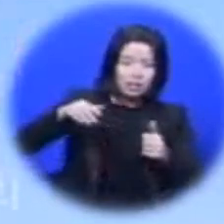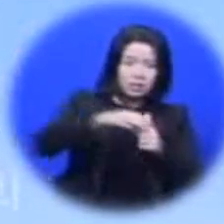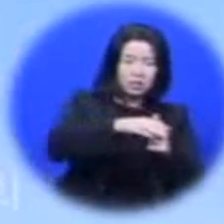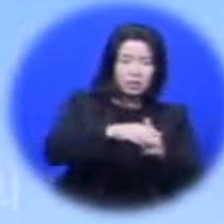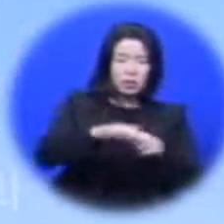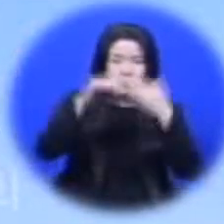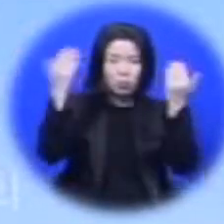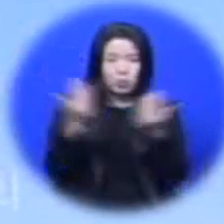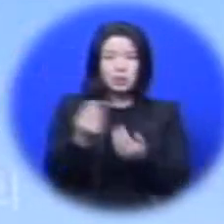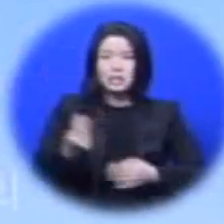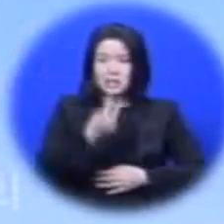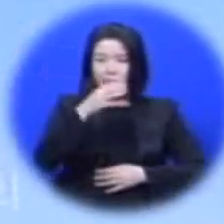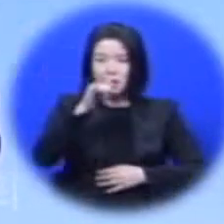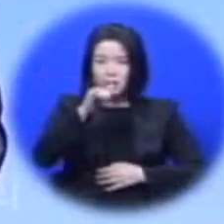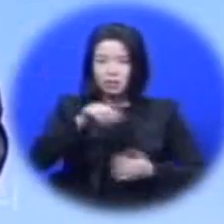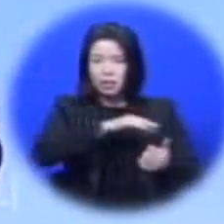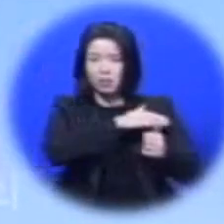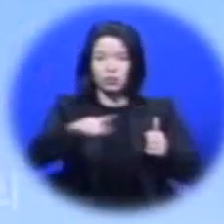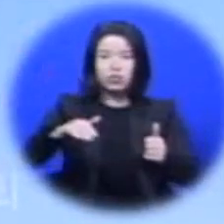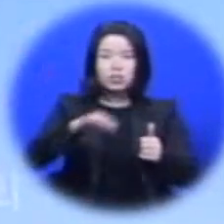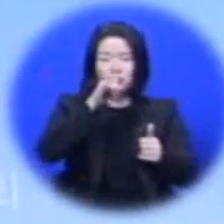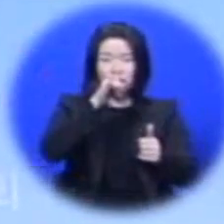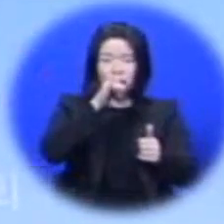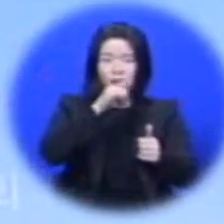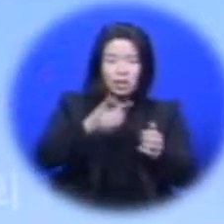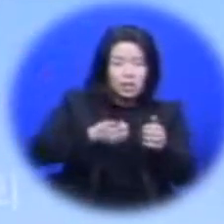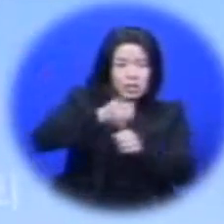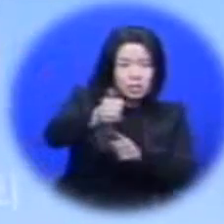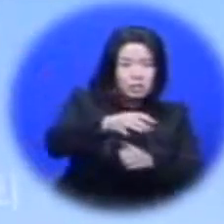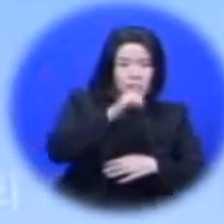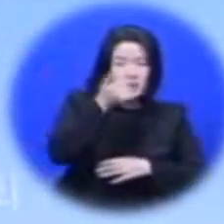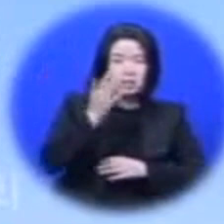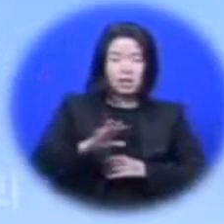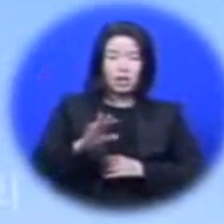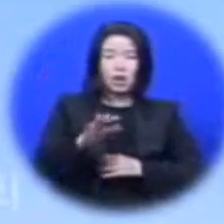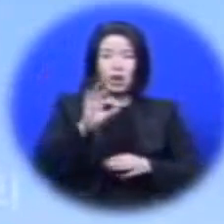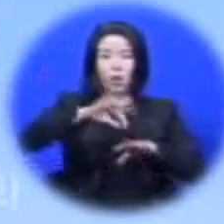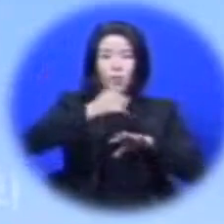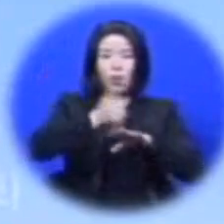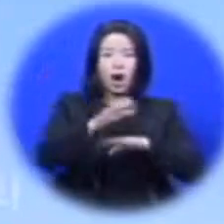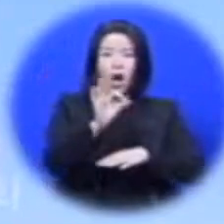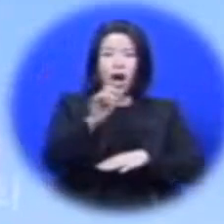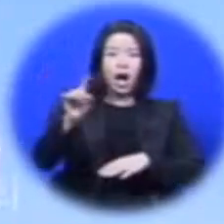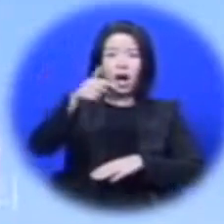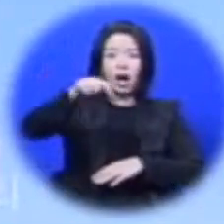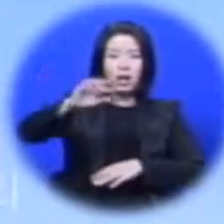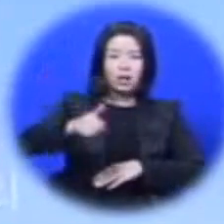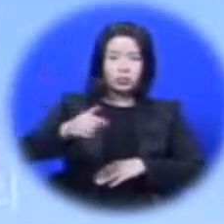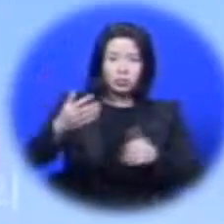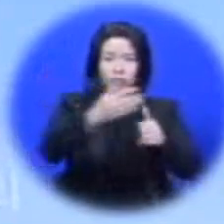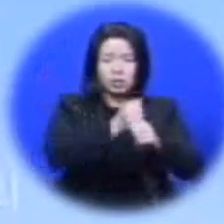건 다 죽이라고 그랬어요. 승리는 했는데 왕 아각도 그냥 잡아오고